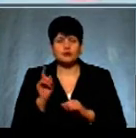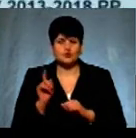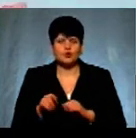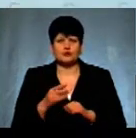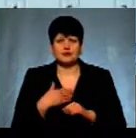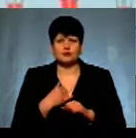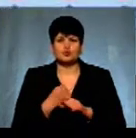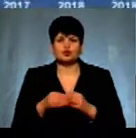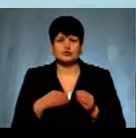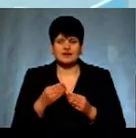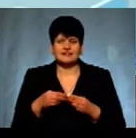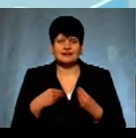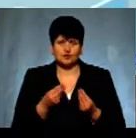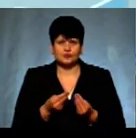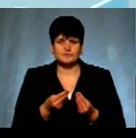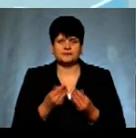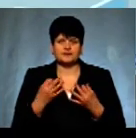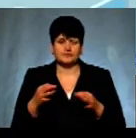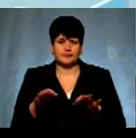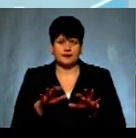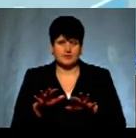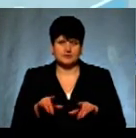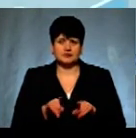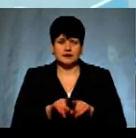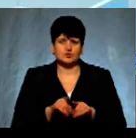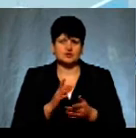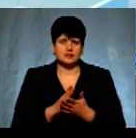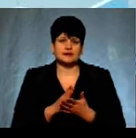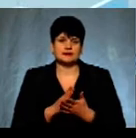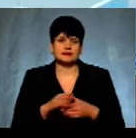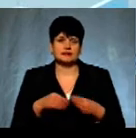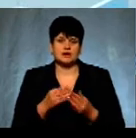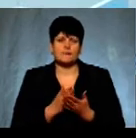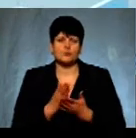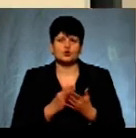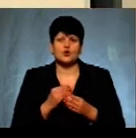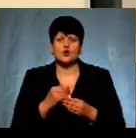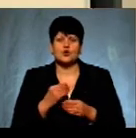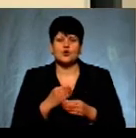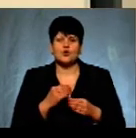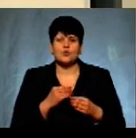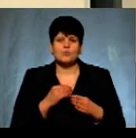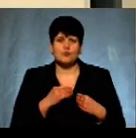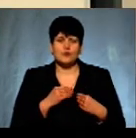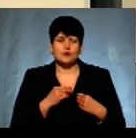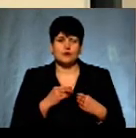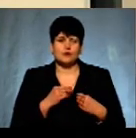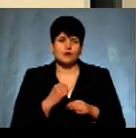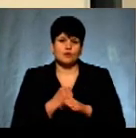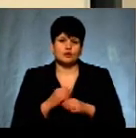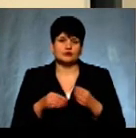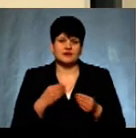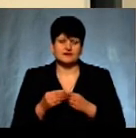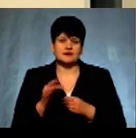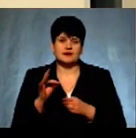нам роботодавці подають вакансії, у нас також запроваджено таке надання послуг роботодавцям і пошук роботи населення на засадах